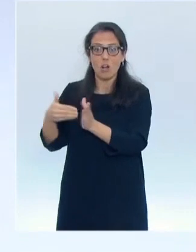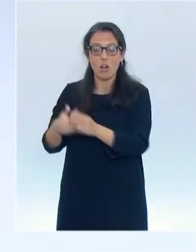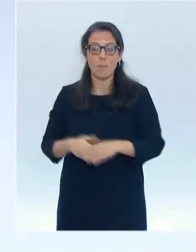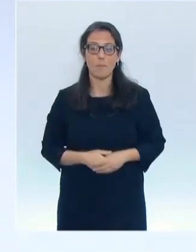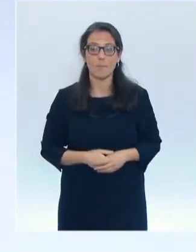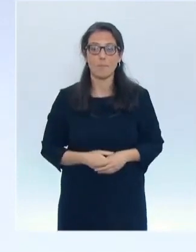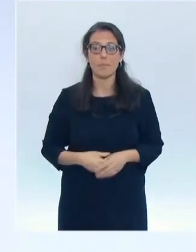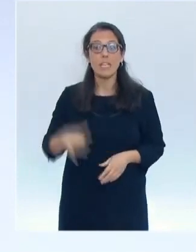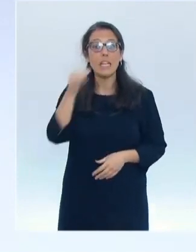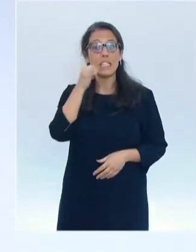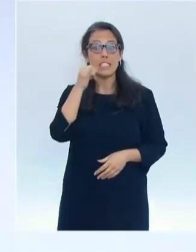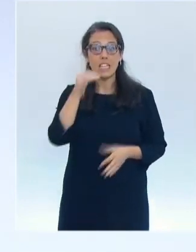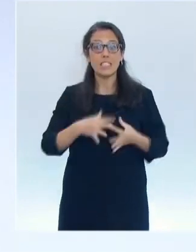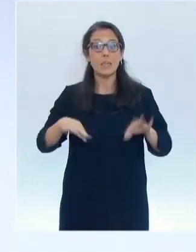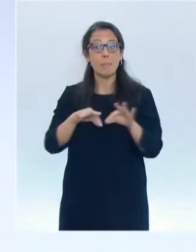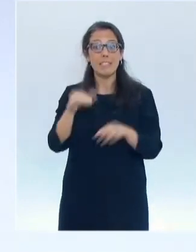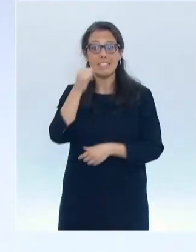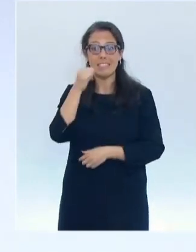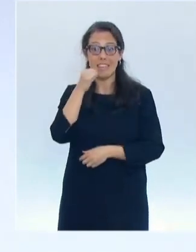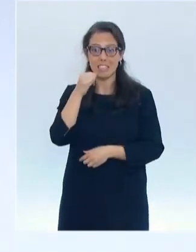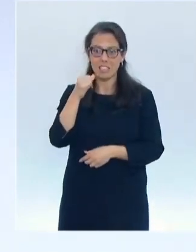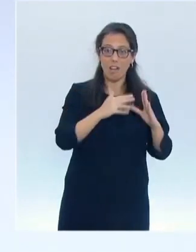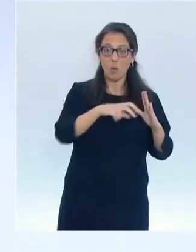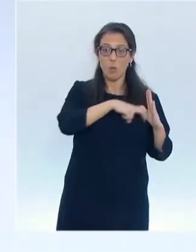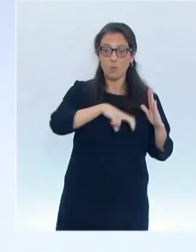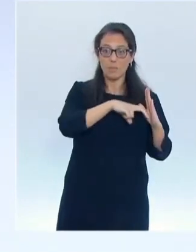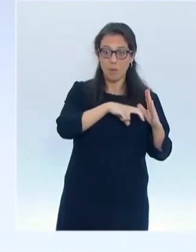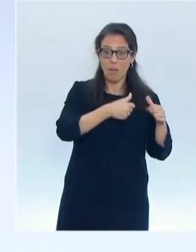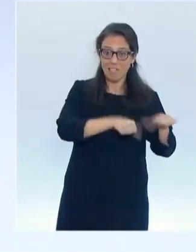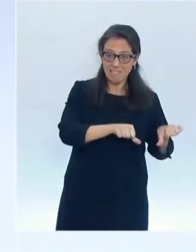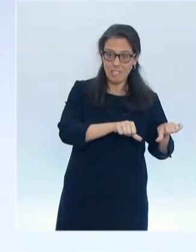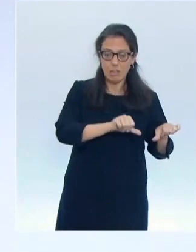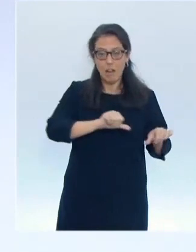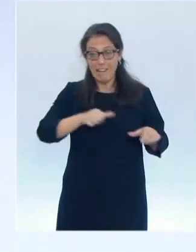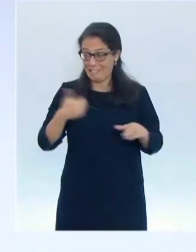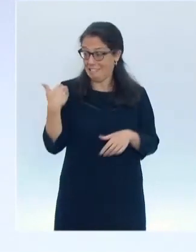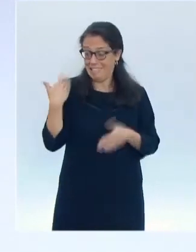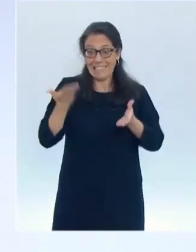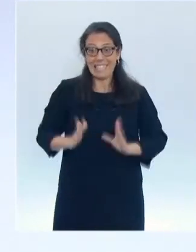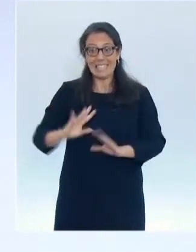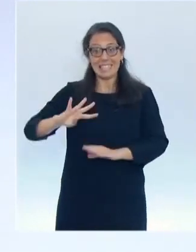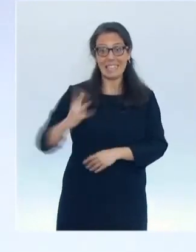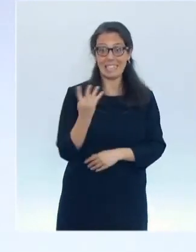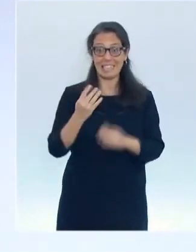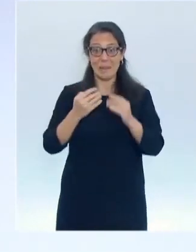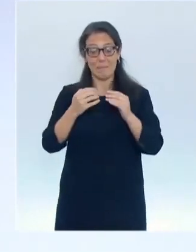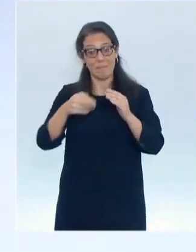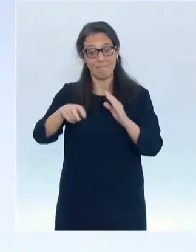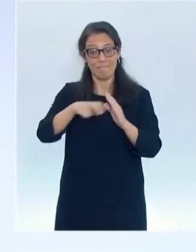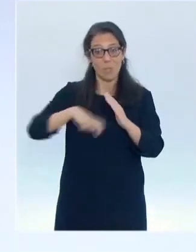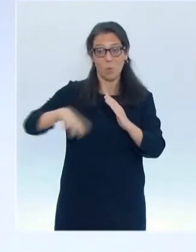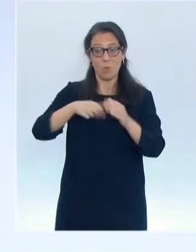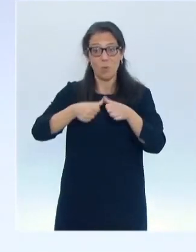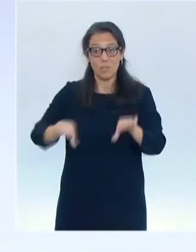n'est jamais à l'abri et alors là je suis chaud comme j'habitais là qu'il ya un bape et jeux sur j et paf je vais vous plantez un